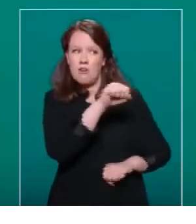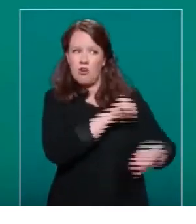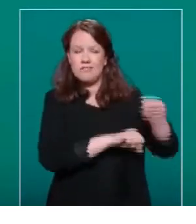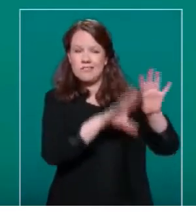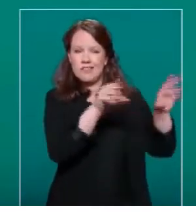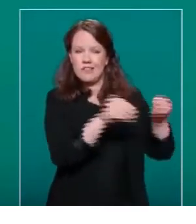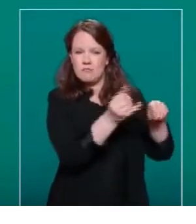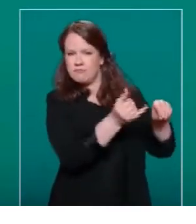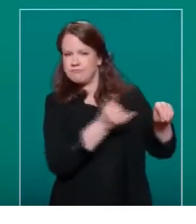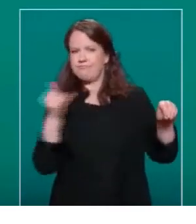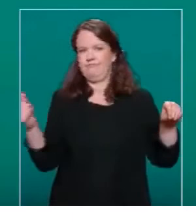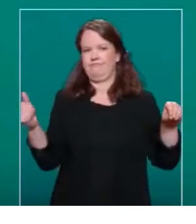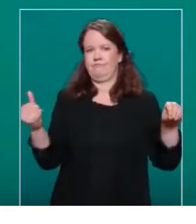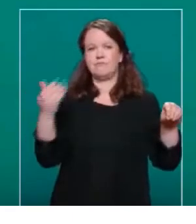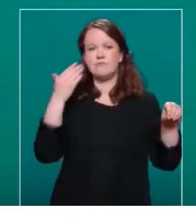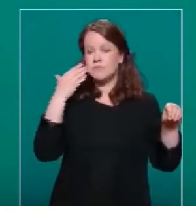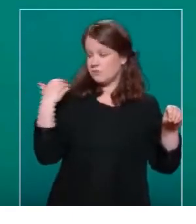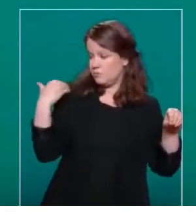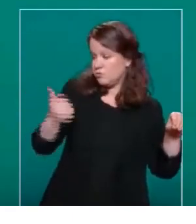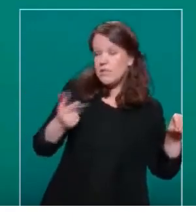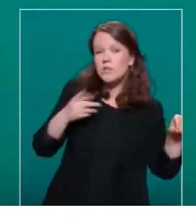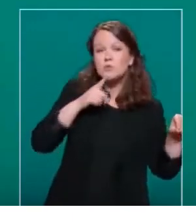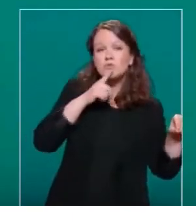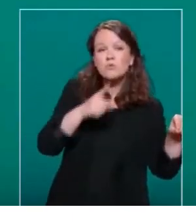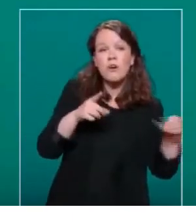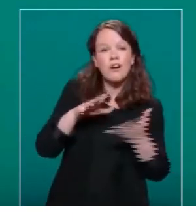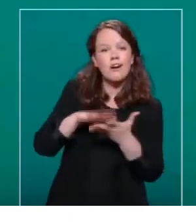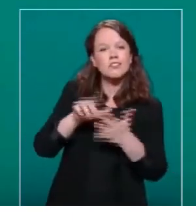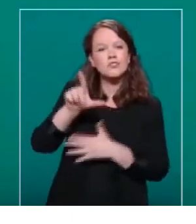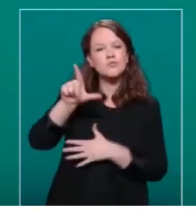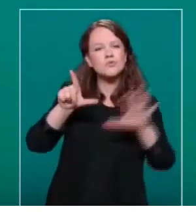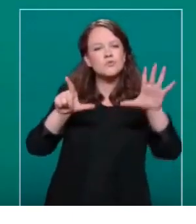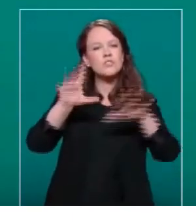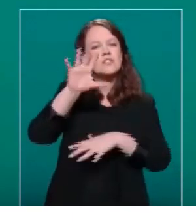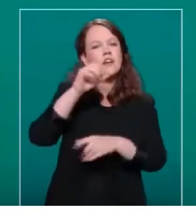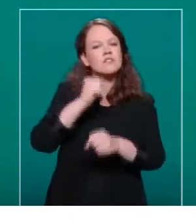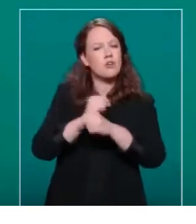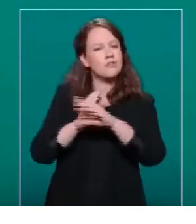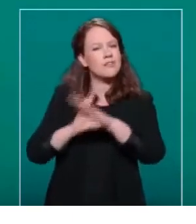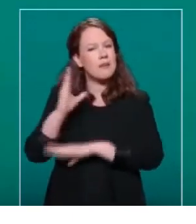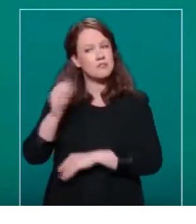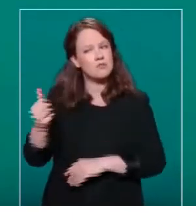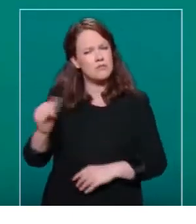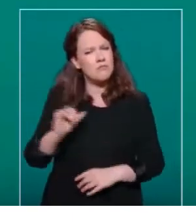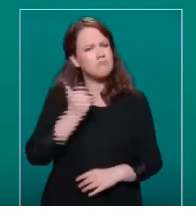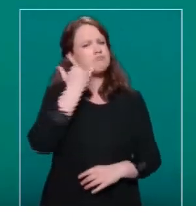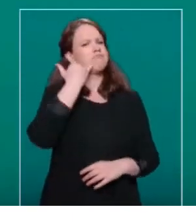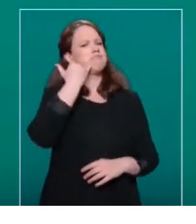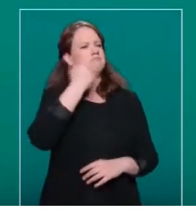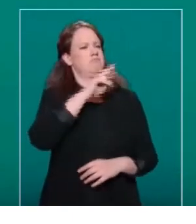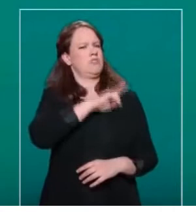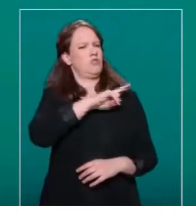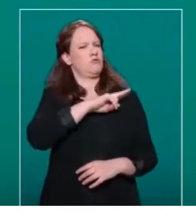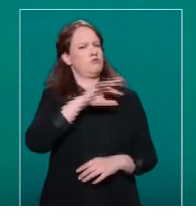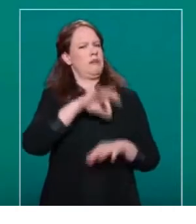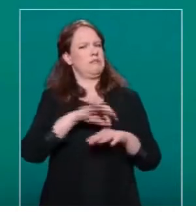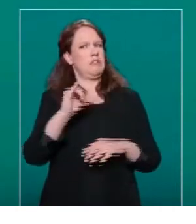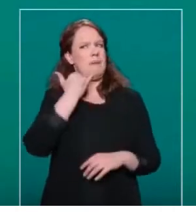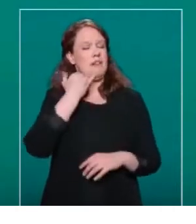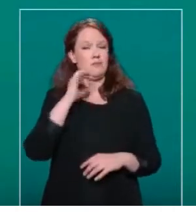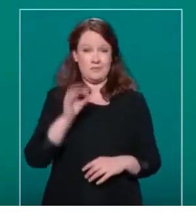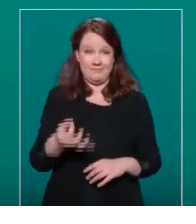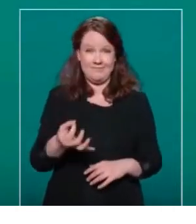Si vous avez plus de 75 ans, vous avez peut-être déjà reçu des appels, car l'ensemble des plus de 75 ans qui n'ont